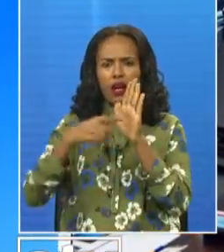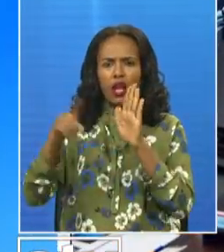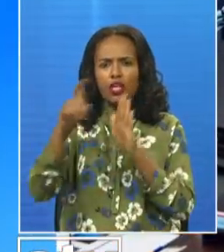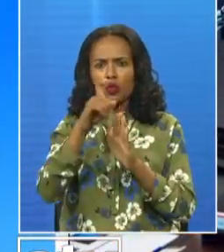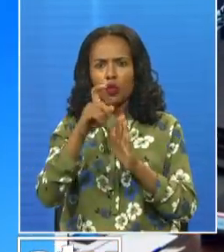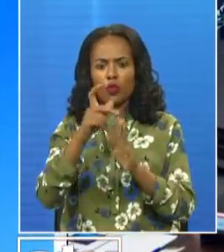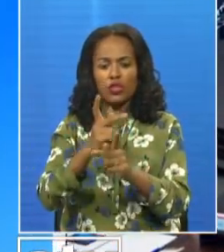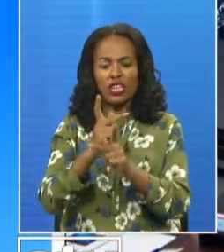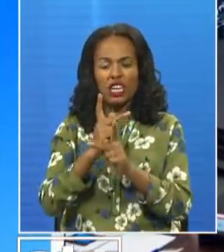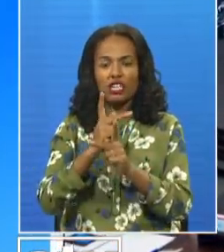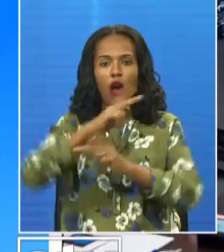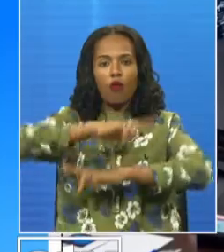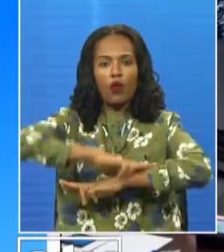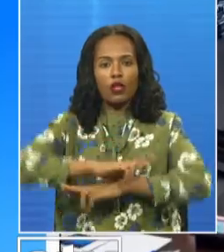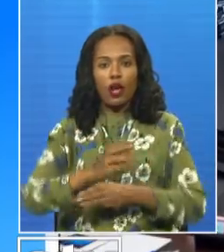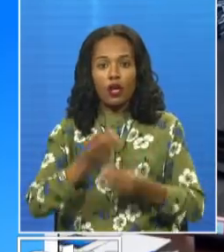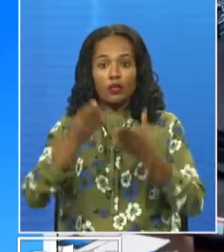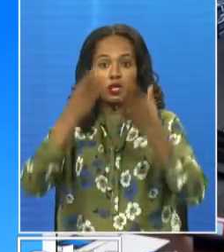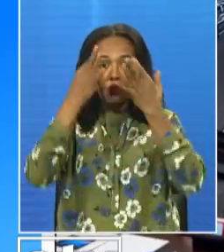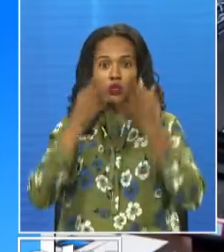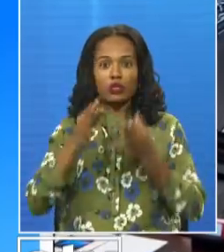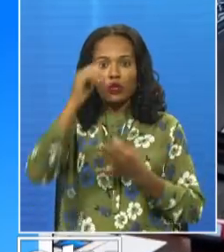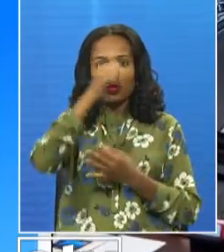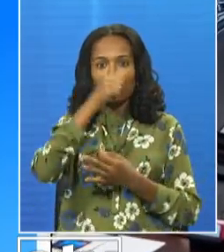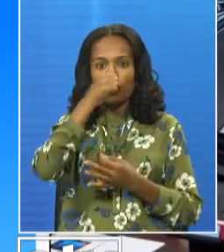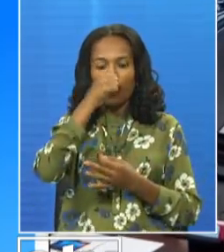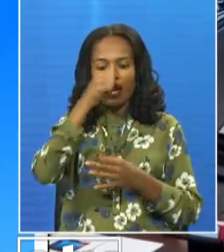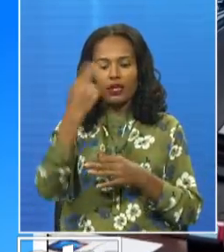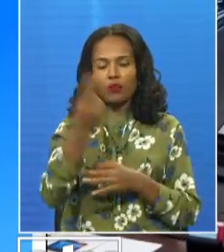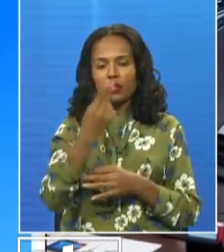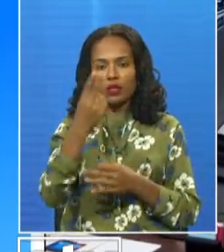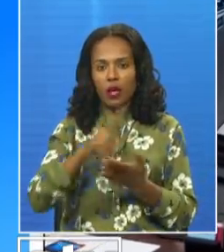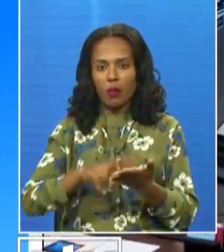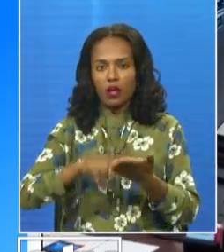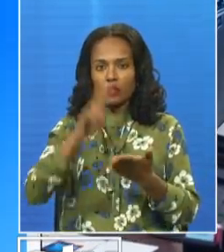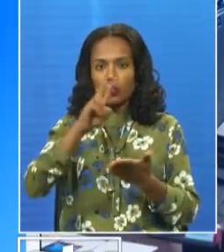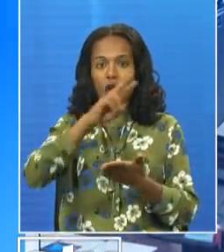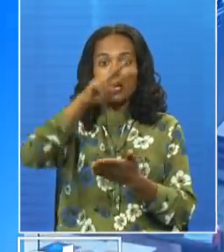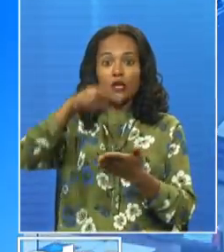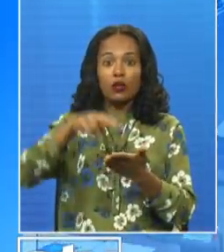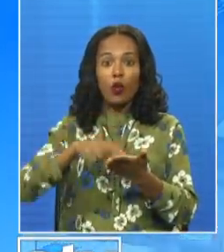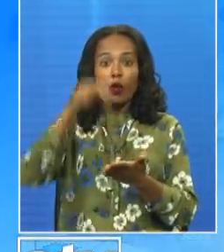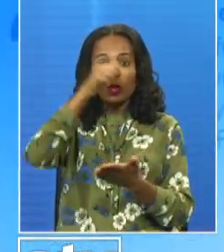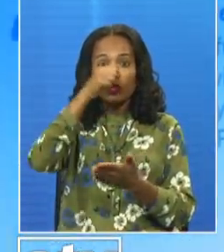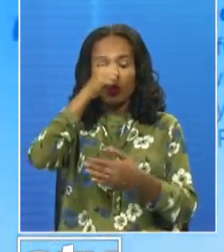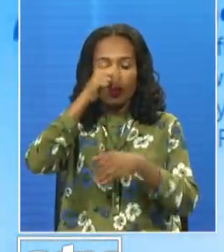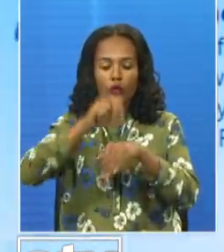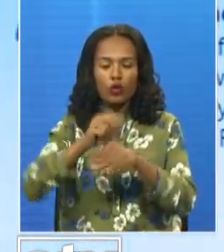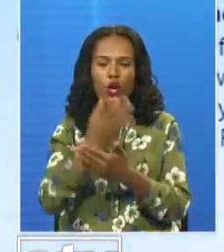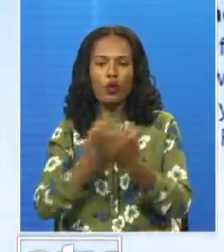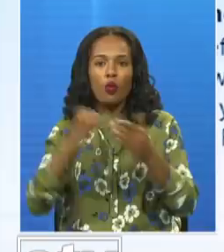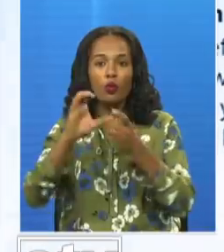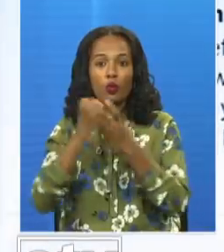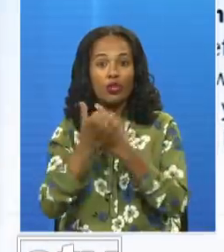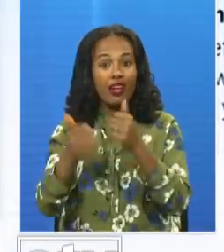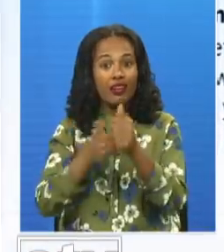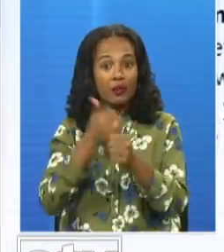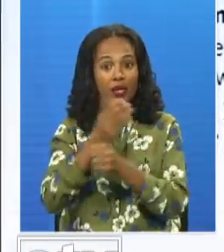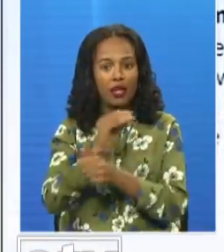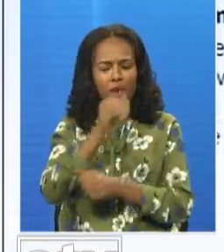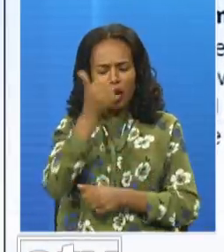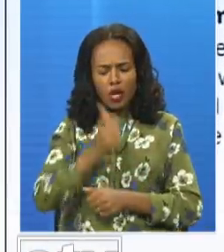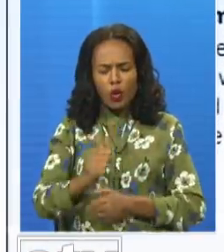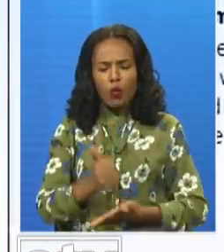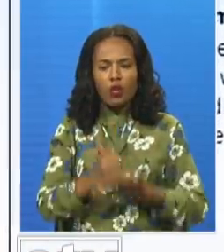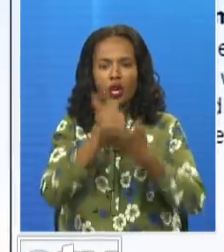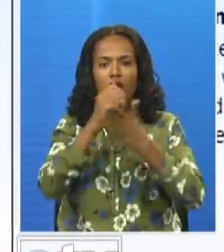ጫና እፎይታ ለመስጠት የወሰነው ውሳኔ ላይም ኢትዮጵያ እንደምትጠቀም አንስቷል። ተቋሙ የኢትዮጵያን ወቅታዊ የኢኮኖሚ ሁኔታ እንደሚከታተልና ማንኛውም